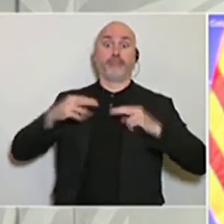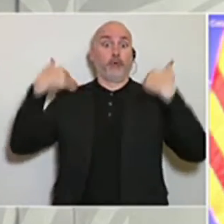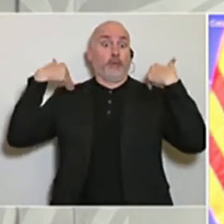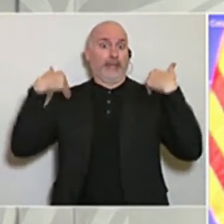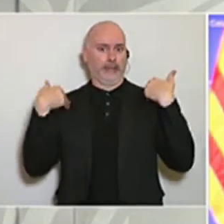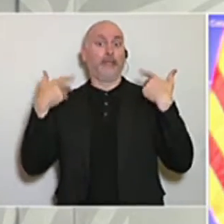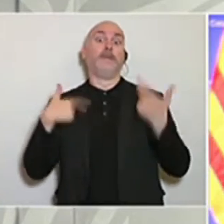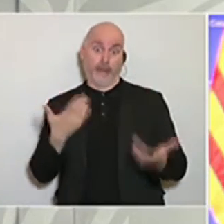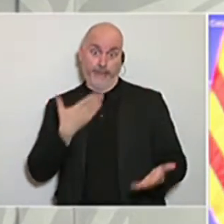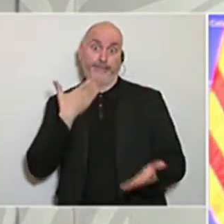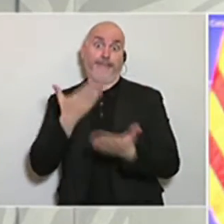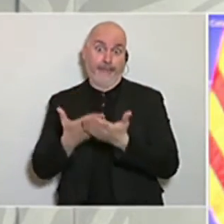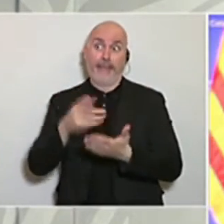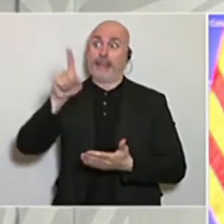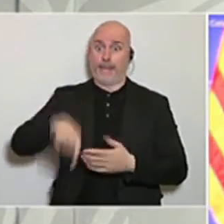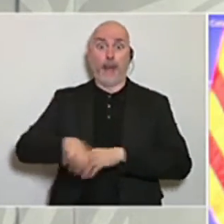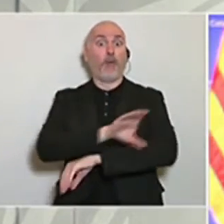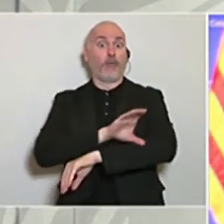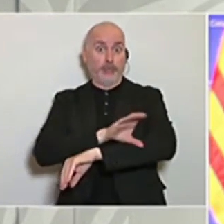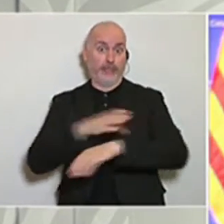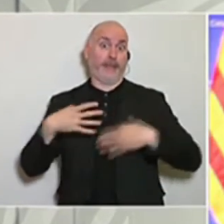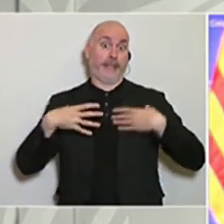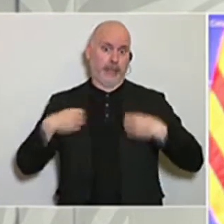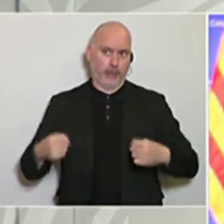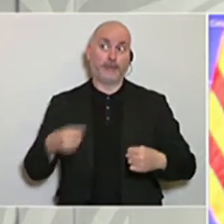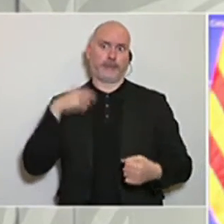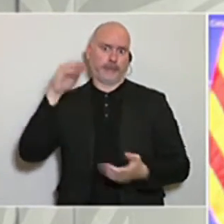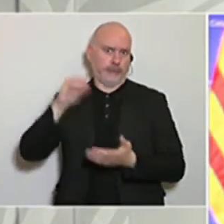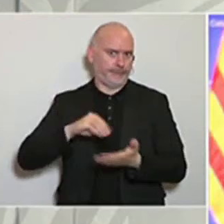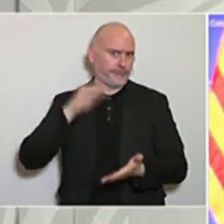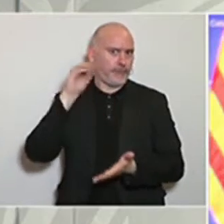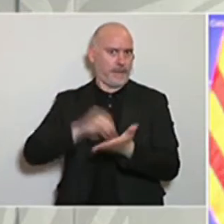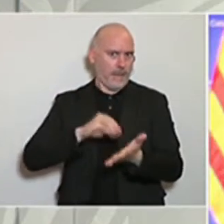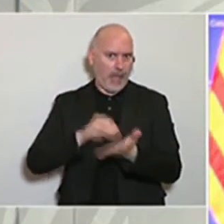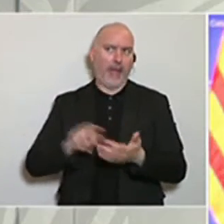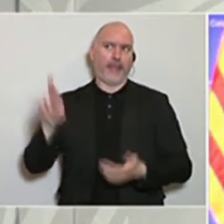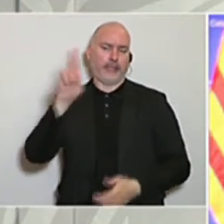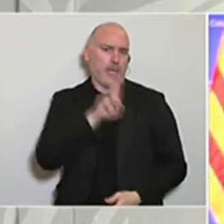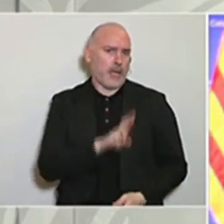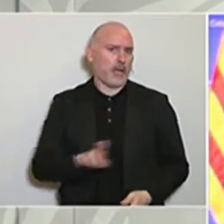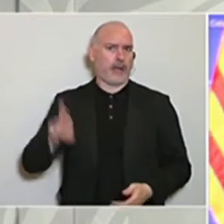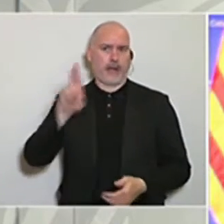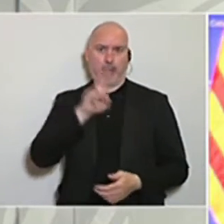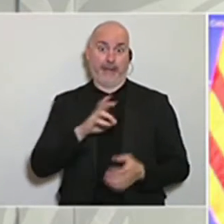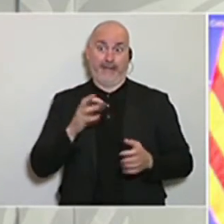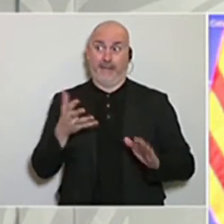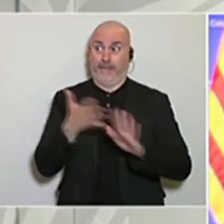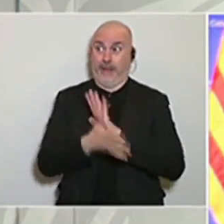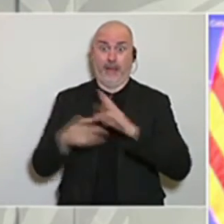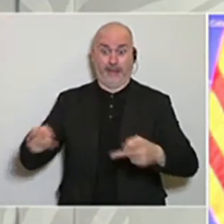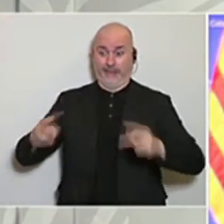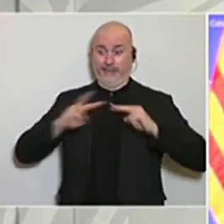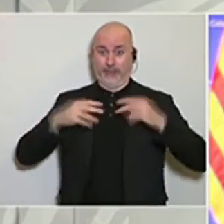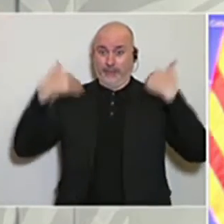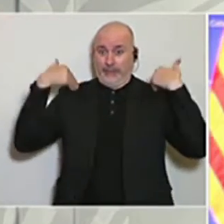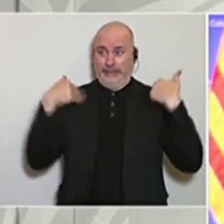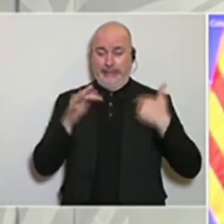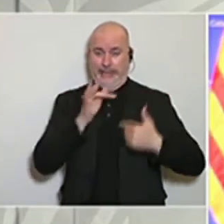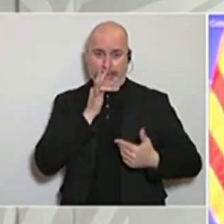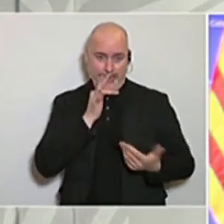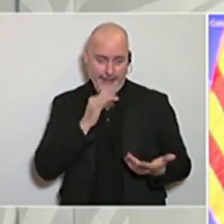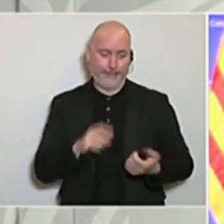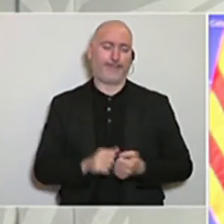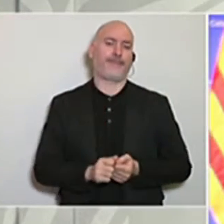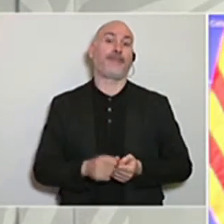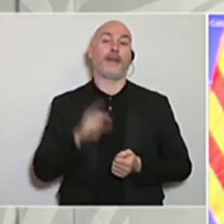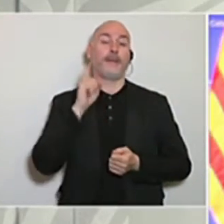com ve demanant també la consellera de Salut de manera reiterada, que se li retornin les competències que encara no se li han retornat. I pel que